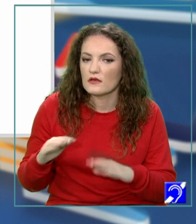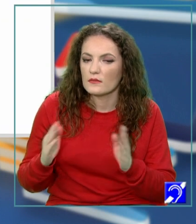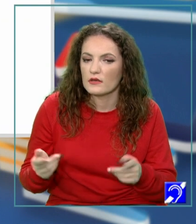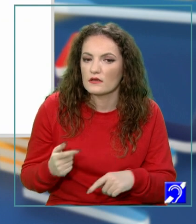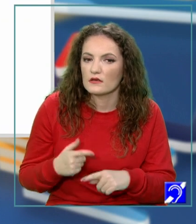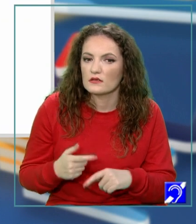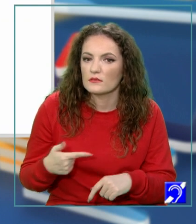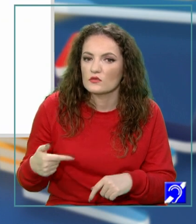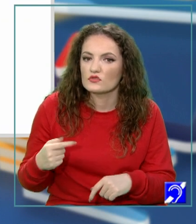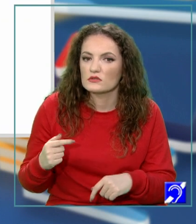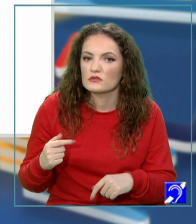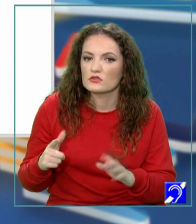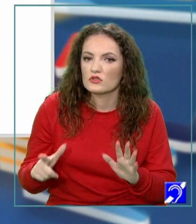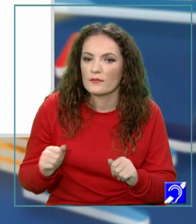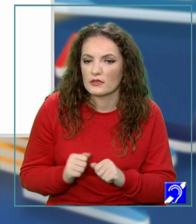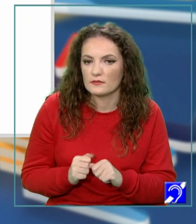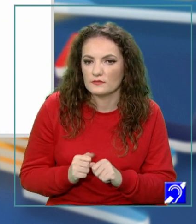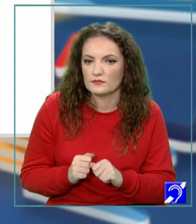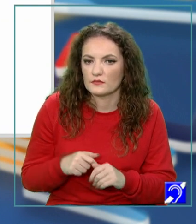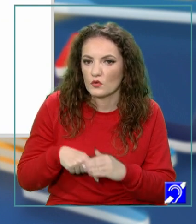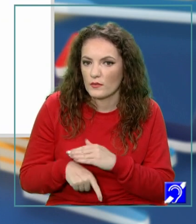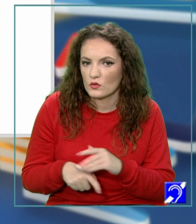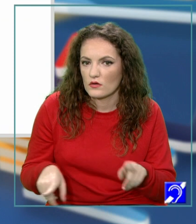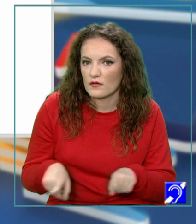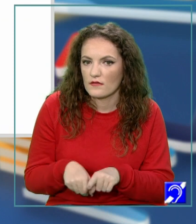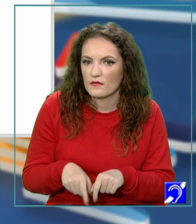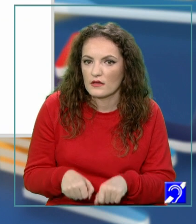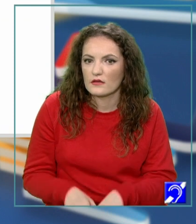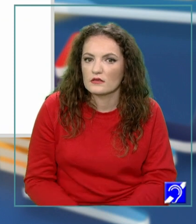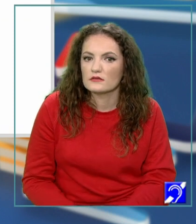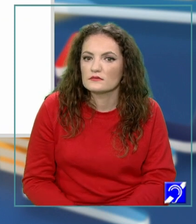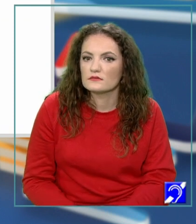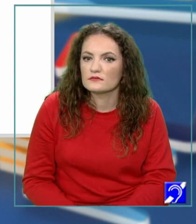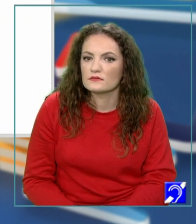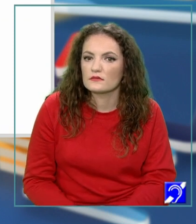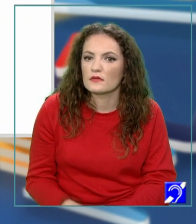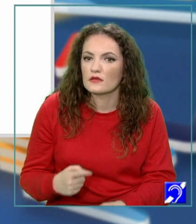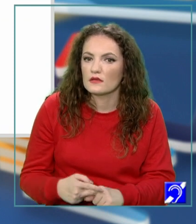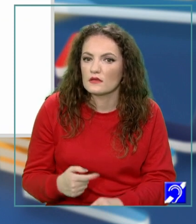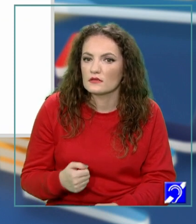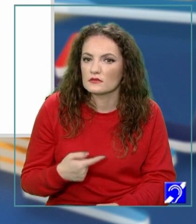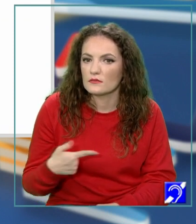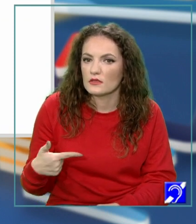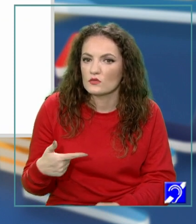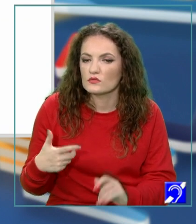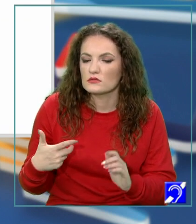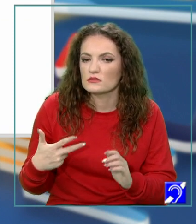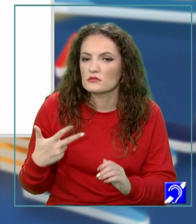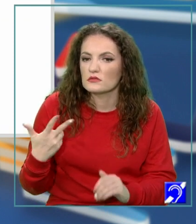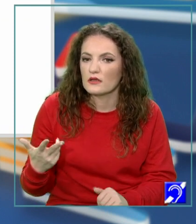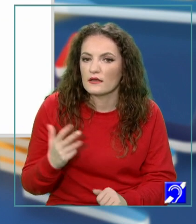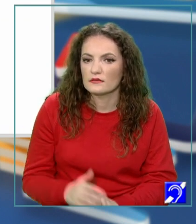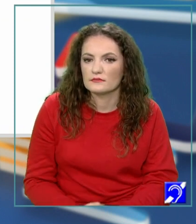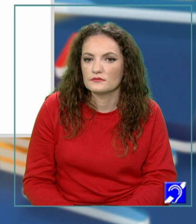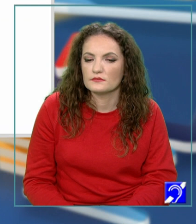Numitorul meu comun este x minus 3 pe lângă x minus 7. Și înseamnă că pe a doua am privit cu